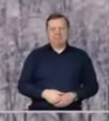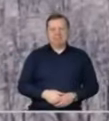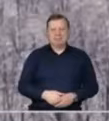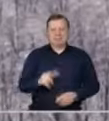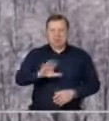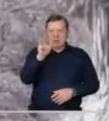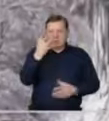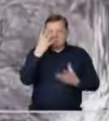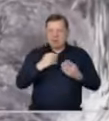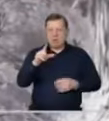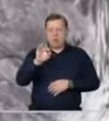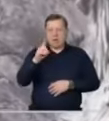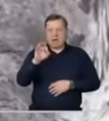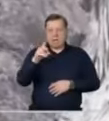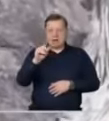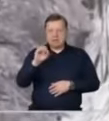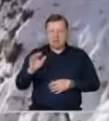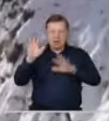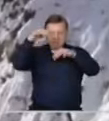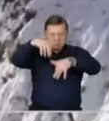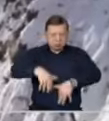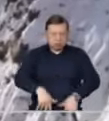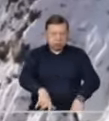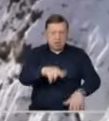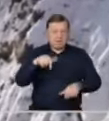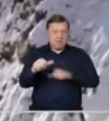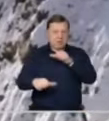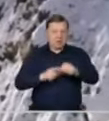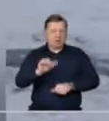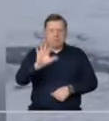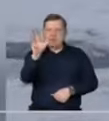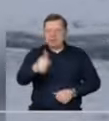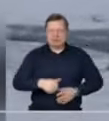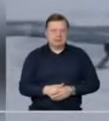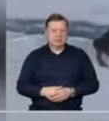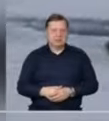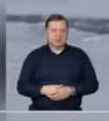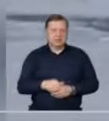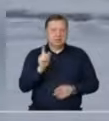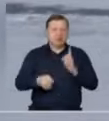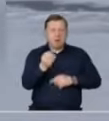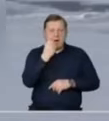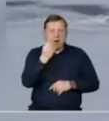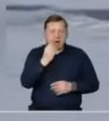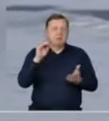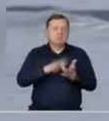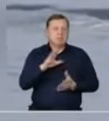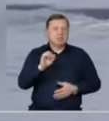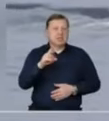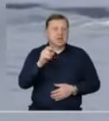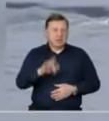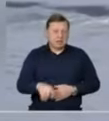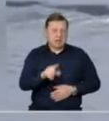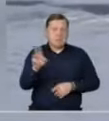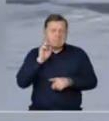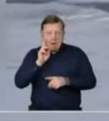Bajeczne widoki na Podkarpaciu, lodospady w Rudawce Rymanowskiej w tym roku są wyjątkowe. Szybkie śniadanie w Bieszczadach, mała wydra czeka, mama